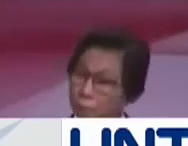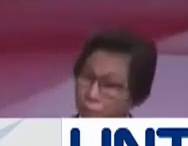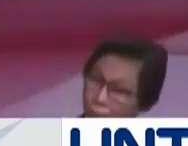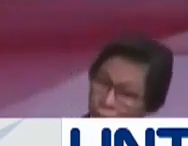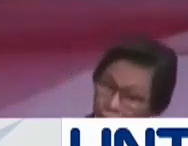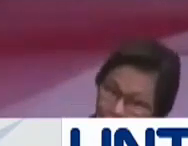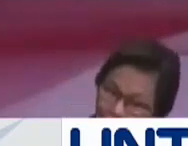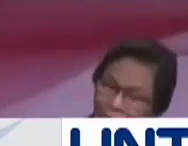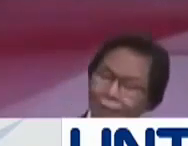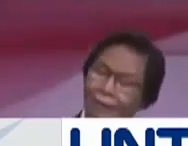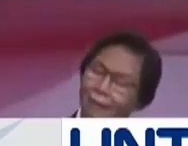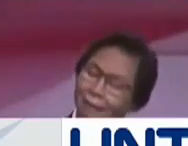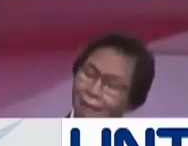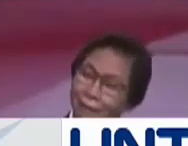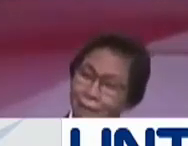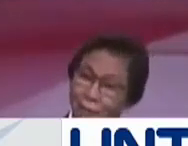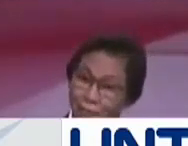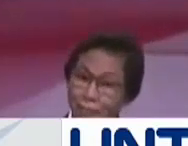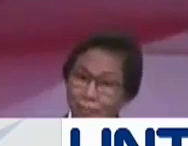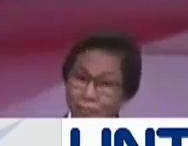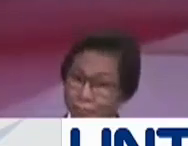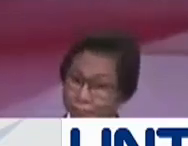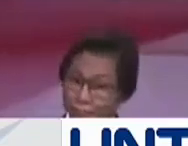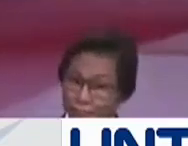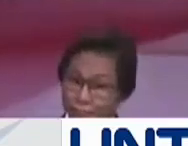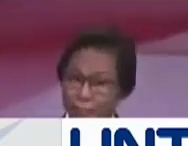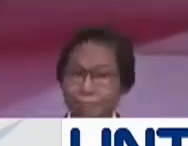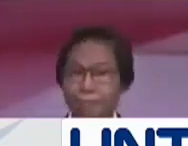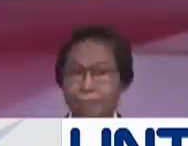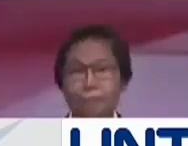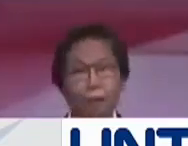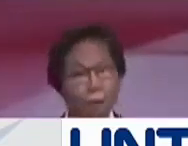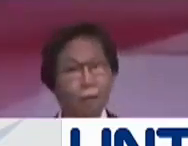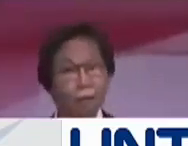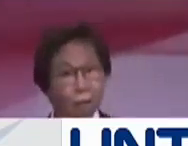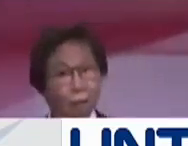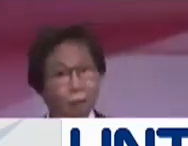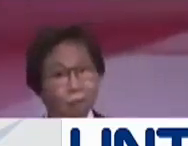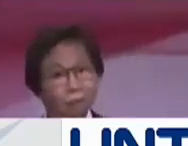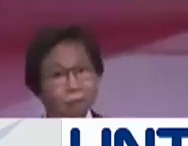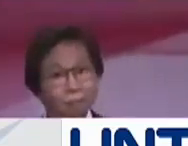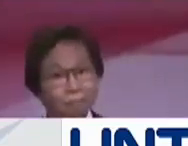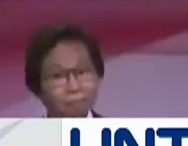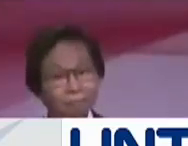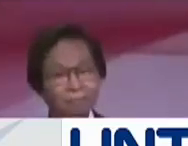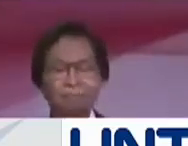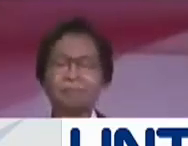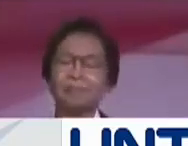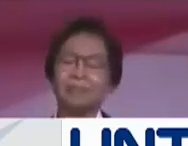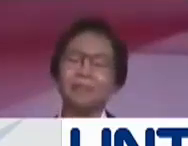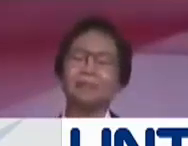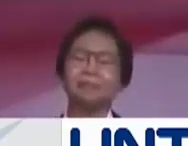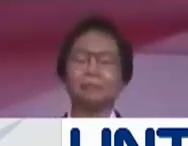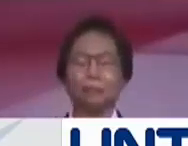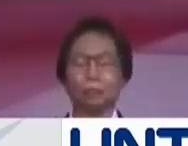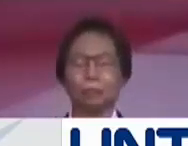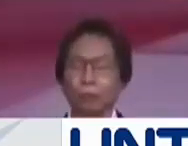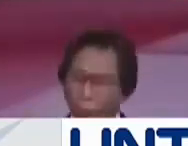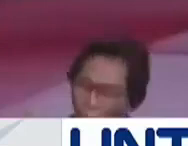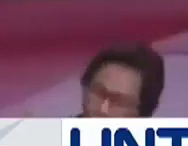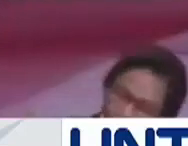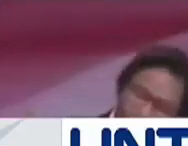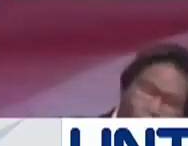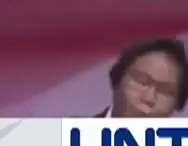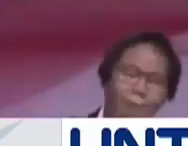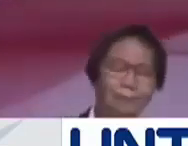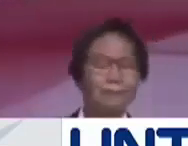14-day lockdown sa Kuala Lumpur at iba pang estado, bunsod ng pagtungtong sa kritikal na antas ng healthcare capacity at patuloy